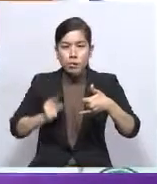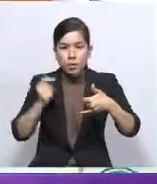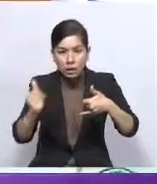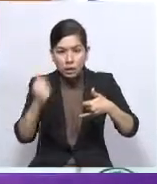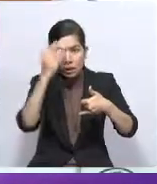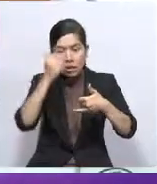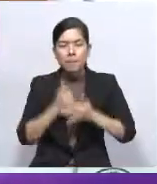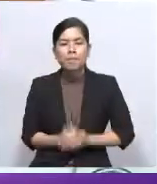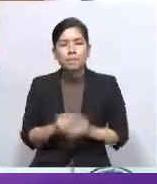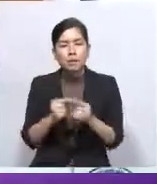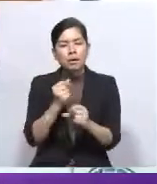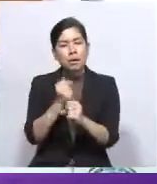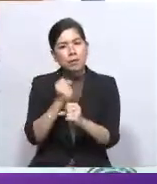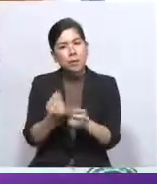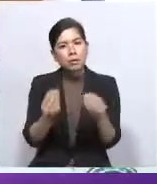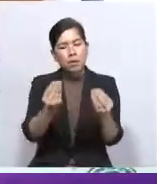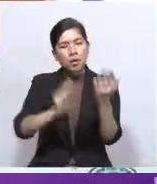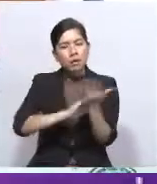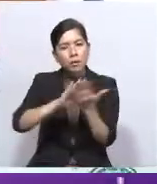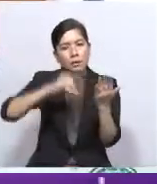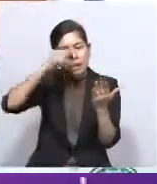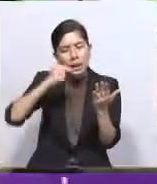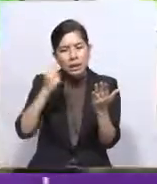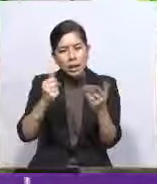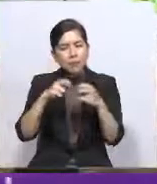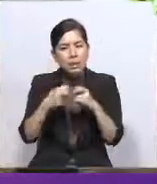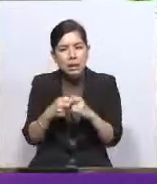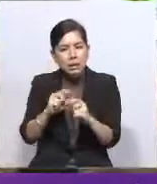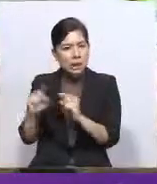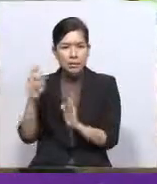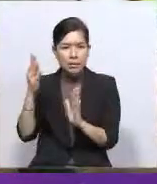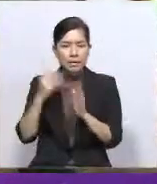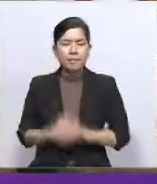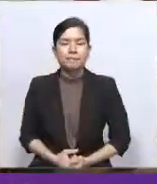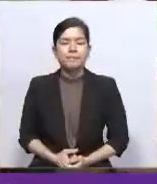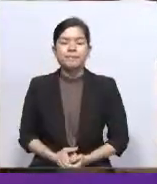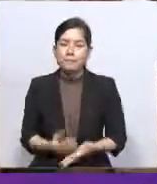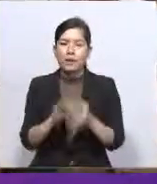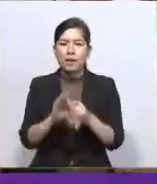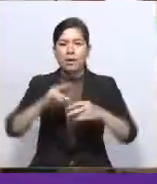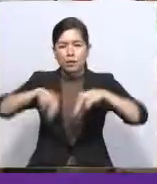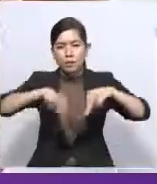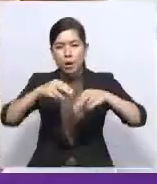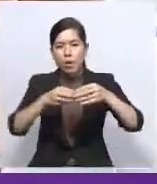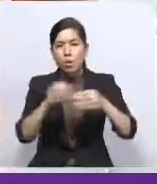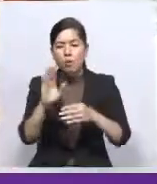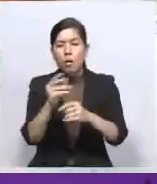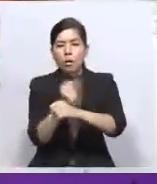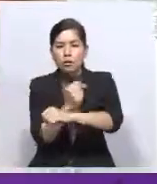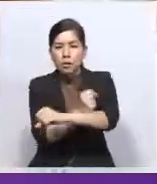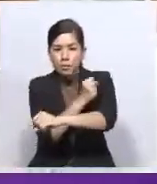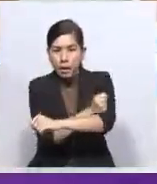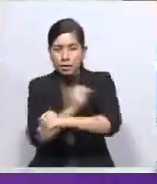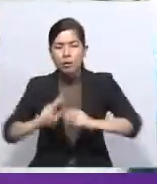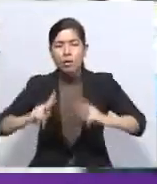จะทำให้ประเทศเราเนี่ยไม่ได้รับผลกระทบ โดยสำหรับการดูแลแรงงานต่างด้าวของกระทรวงสาธ